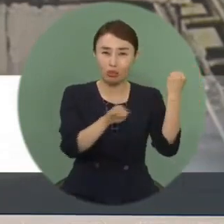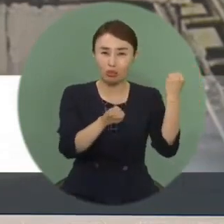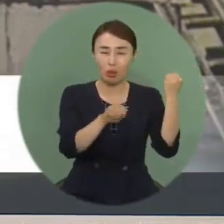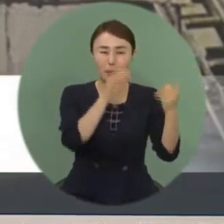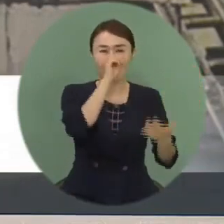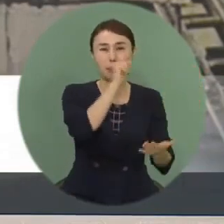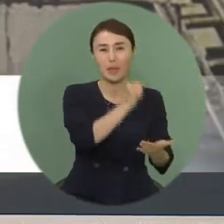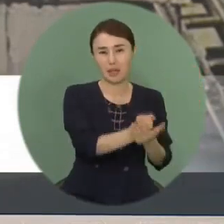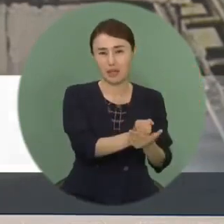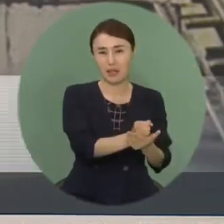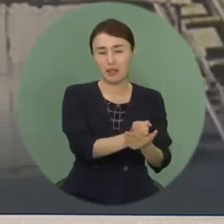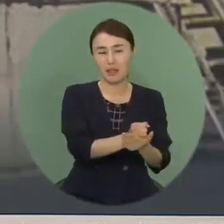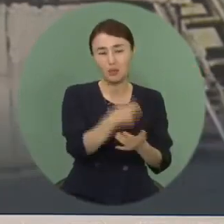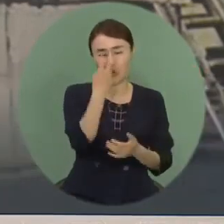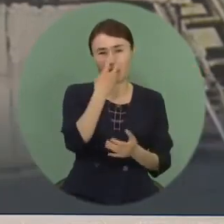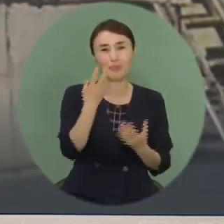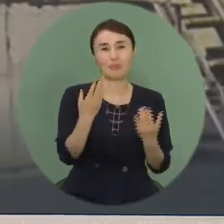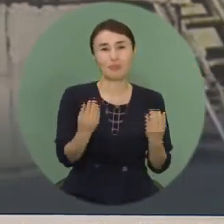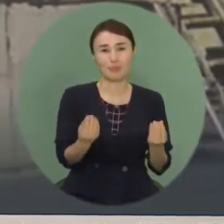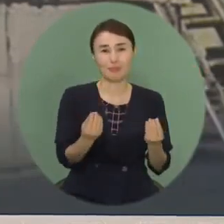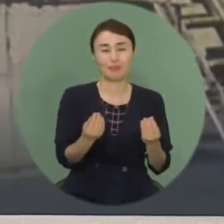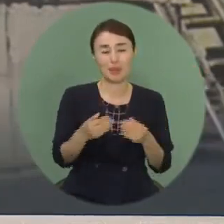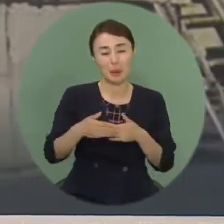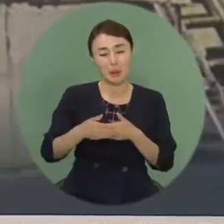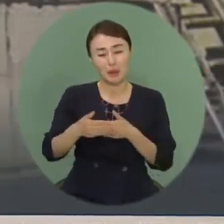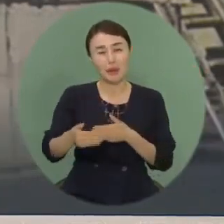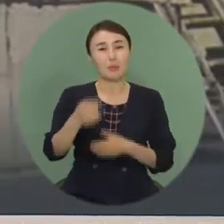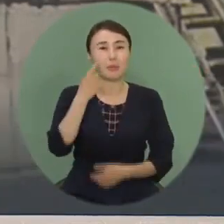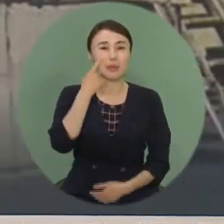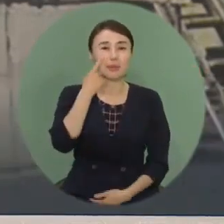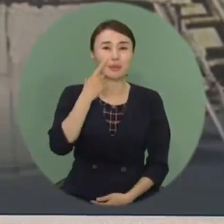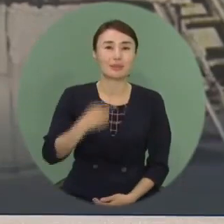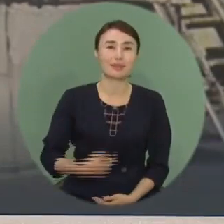나타났습니다 임지은 기자가 한 걸음 더 집중